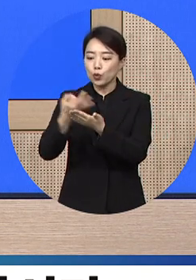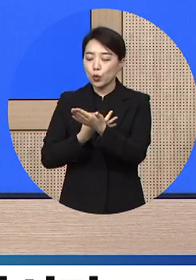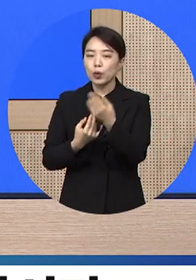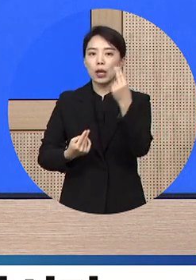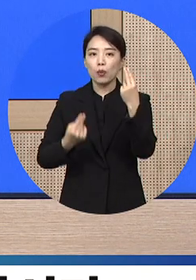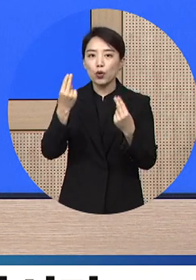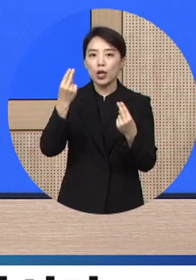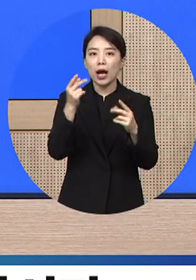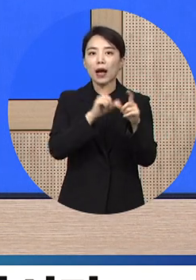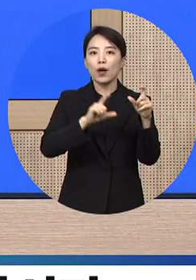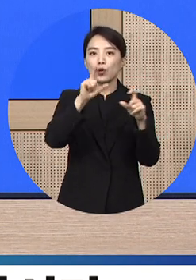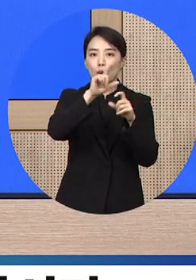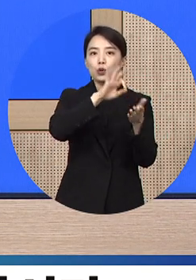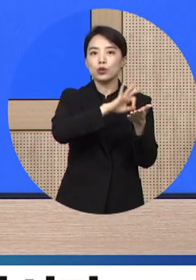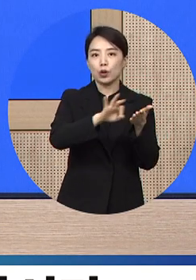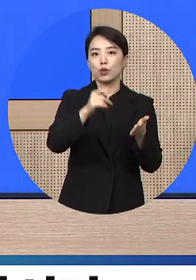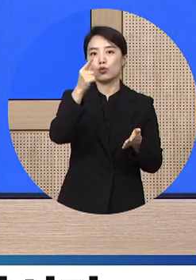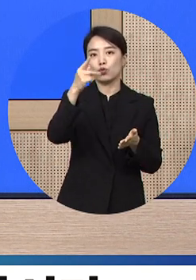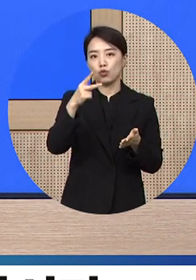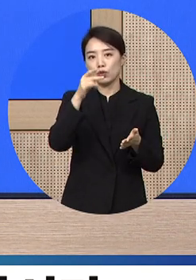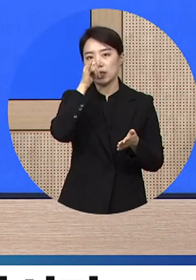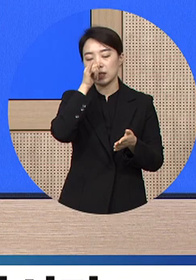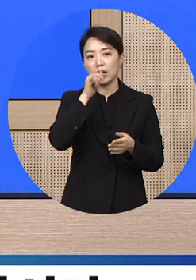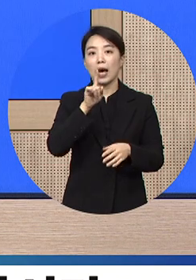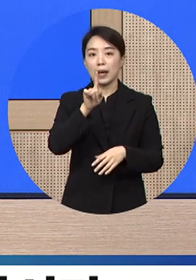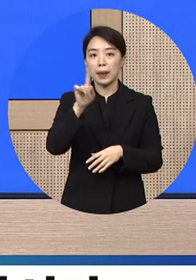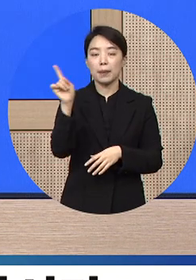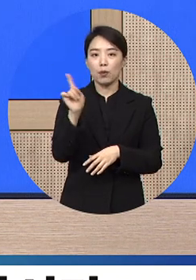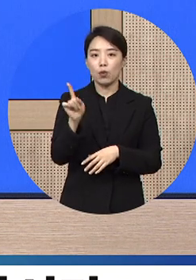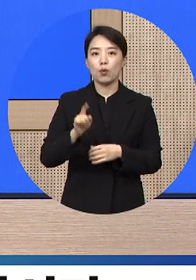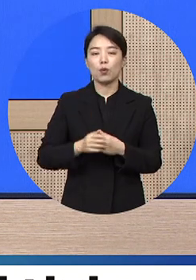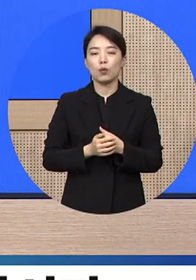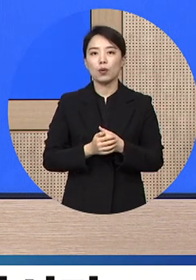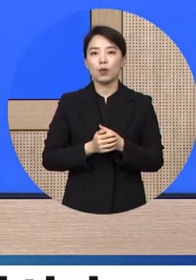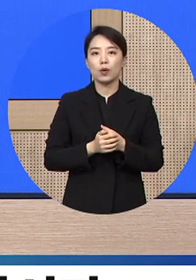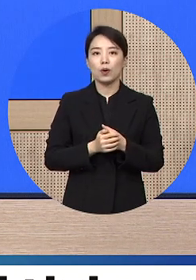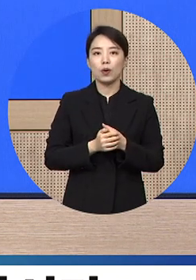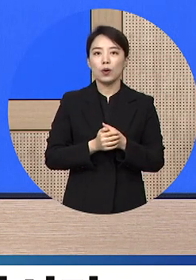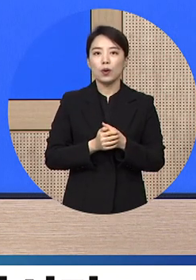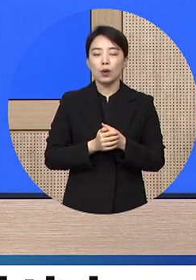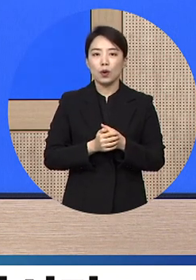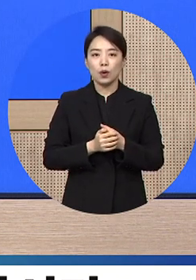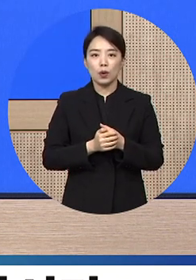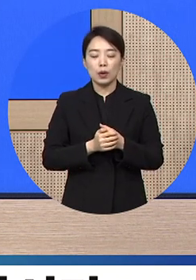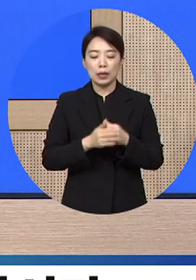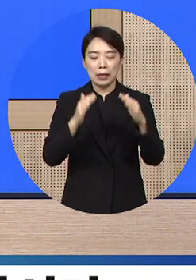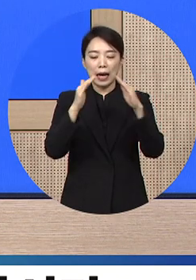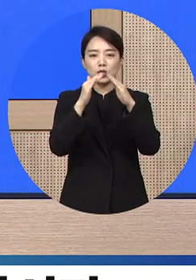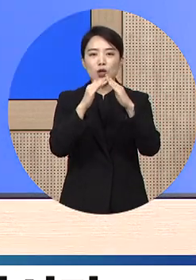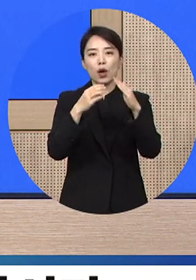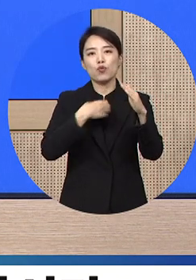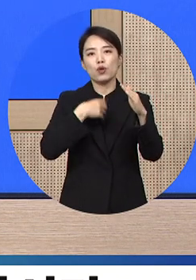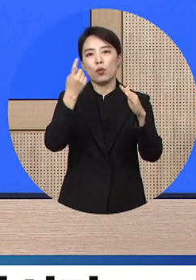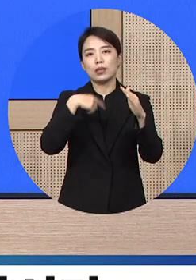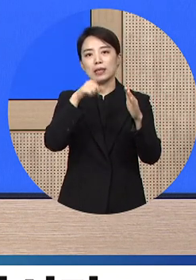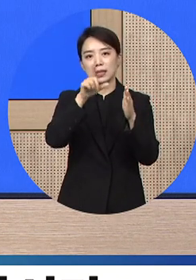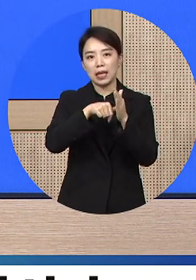때가 크게 두 가지 경우가 있습니다. 하나는 가계에 커다란 위기가 왔을 때죠. 예를